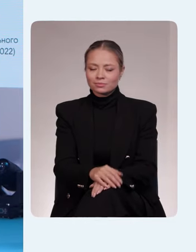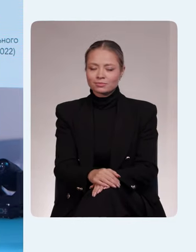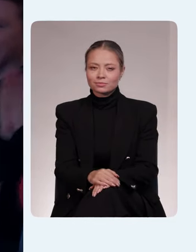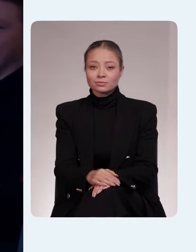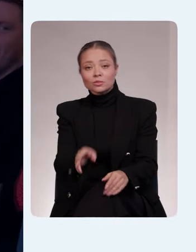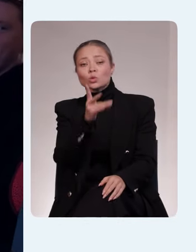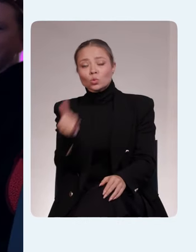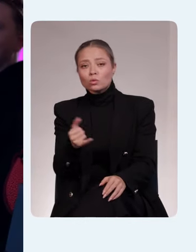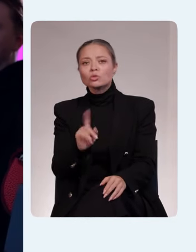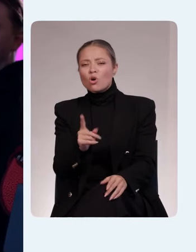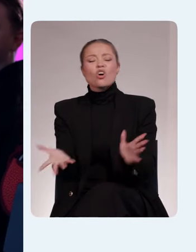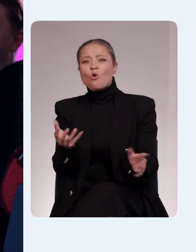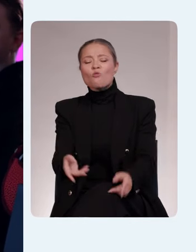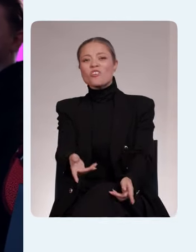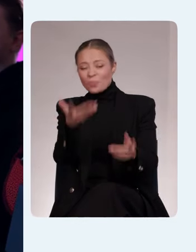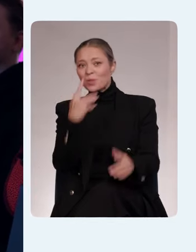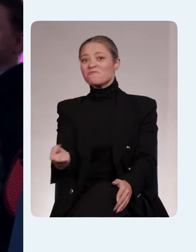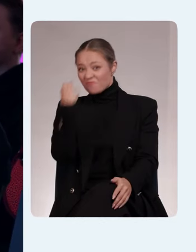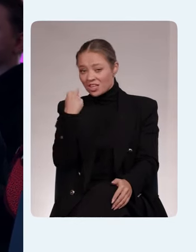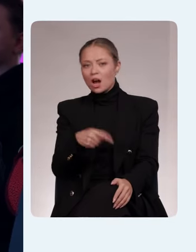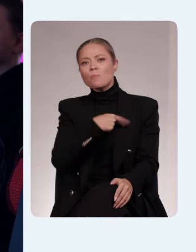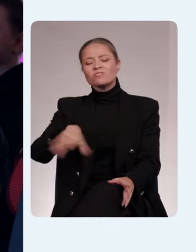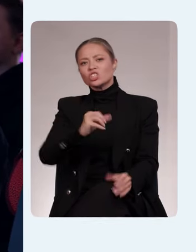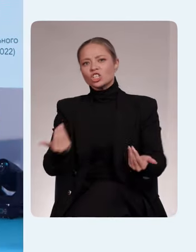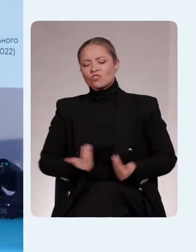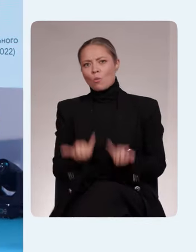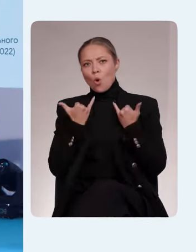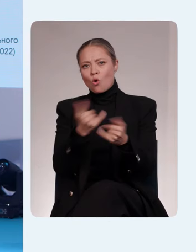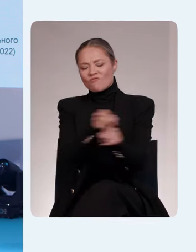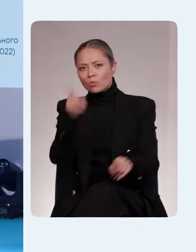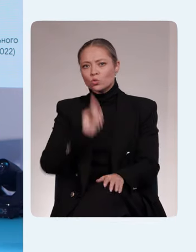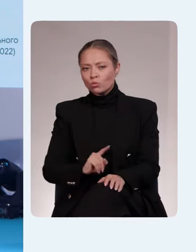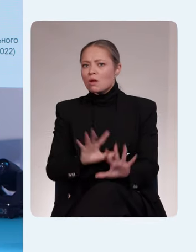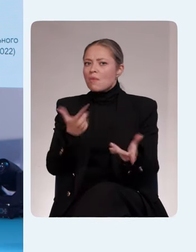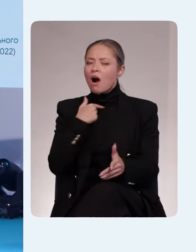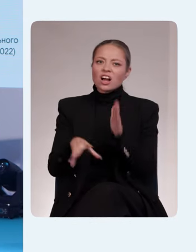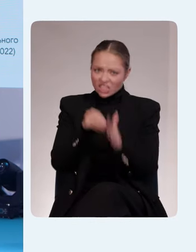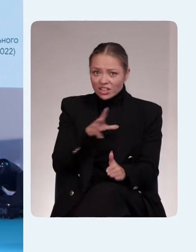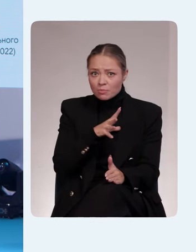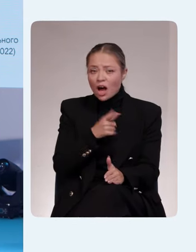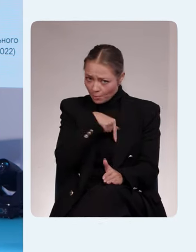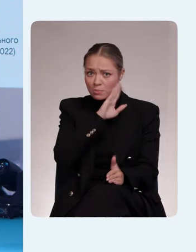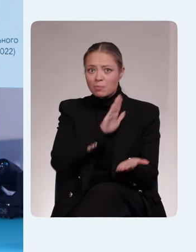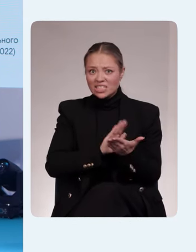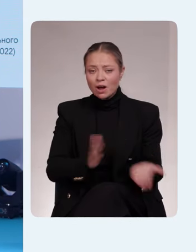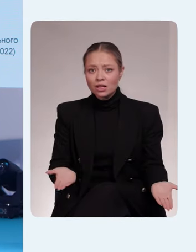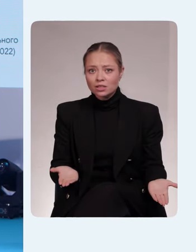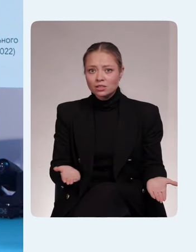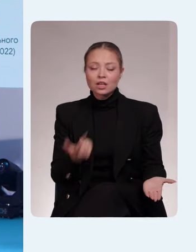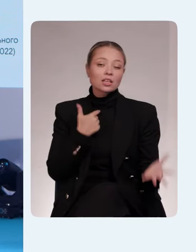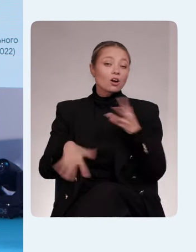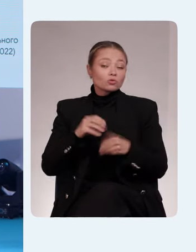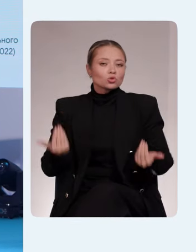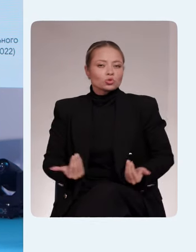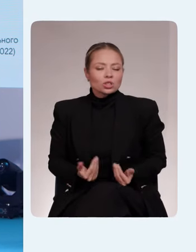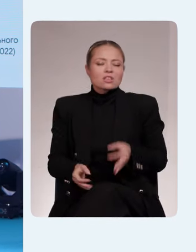Ну, потому что какого фига мы все живем так, как вам удобно. Какое-то голосование было, мы проспали. Я в своей жизни